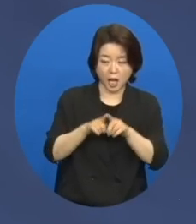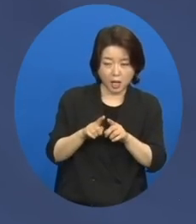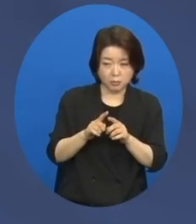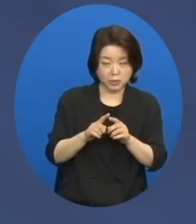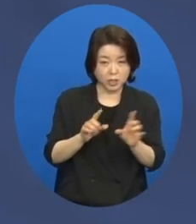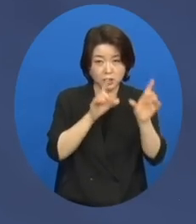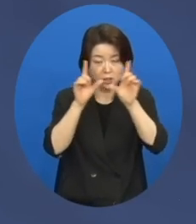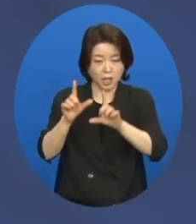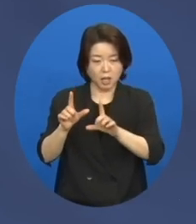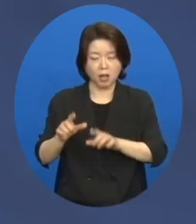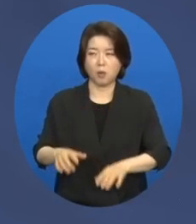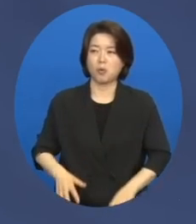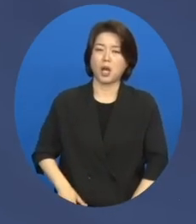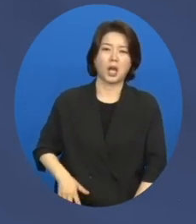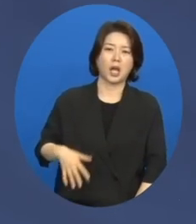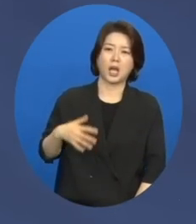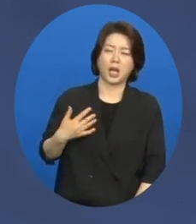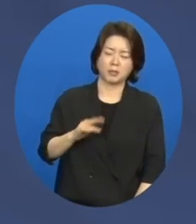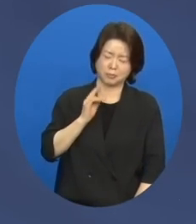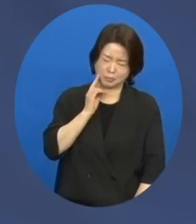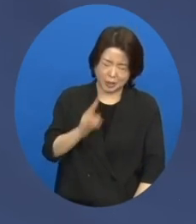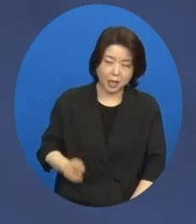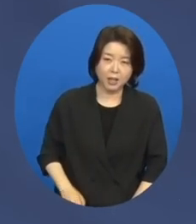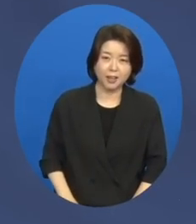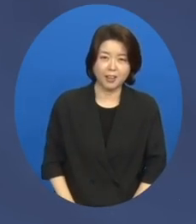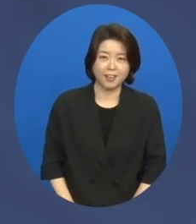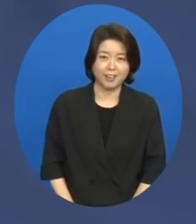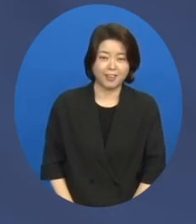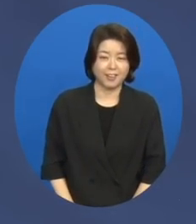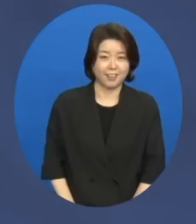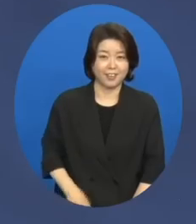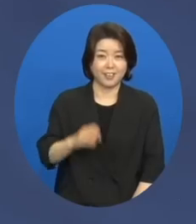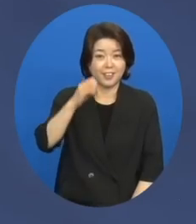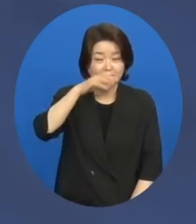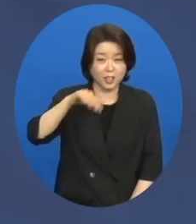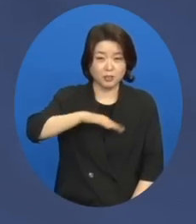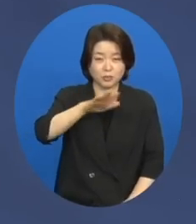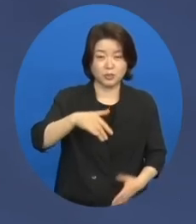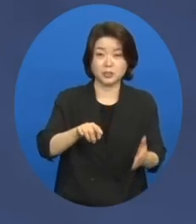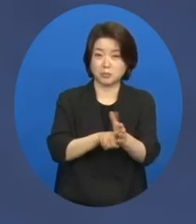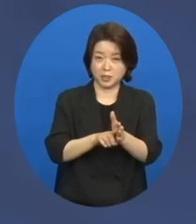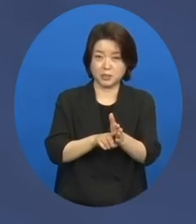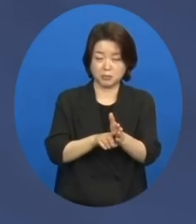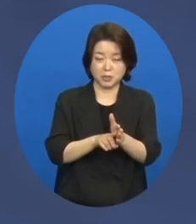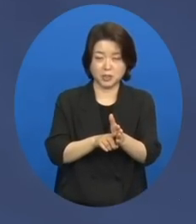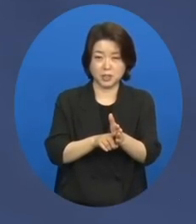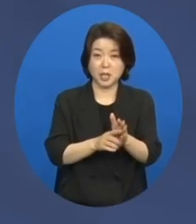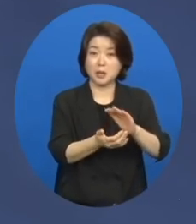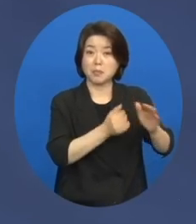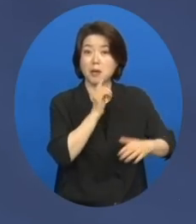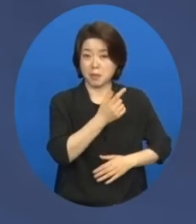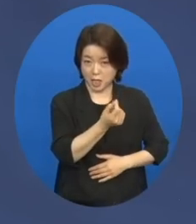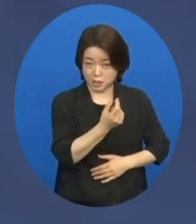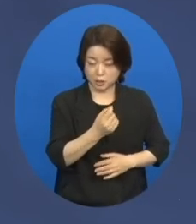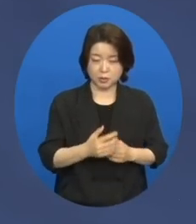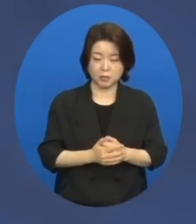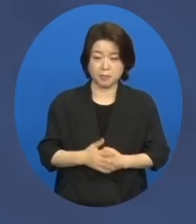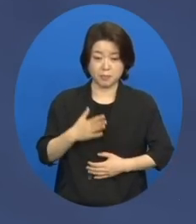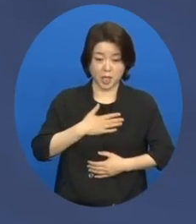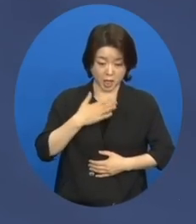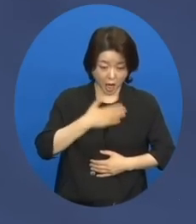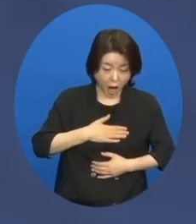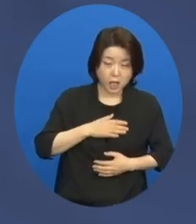게 장난 아닙니다. 장난 아닙니다. 그냥 우리 믿음이 다 이렇게 앞서 말한 대로 저희가 아는